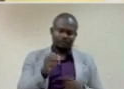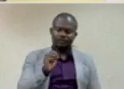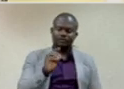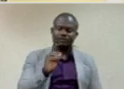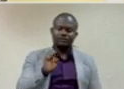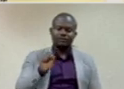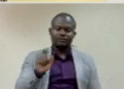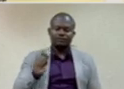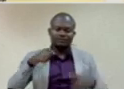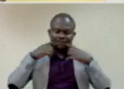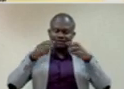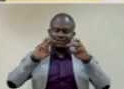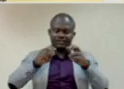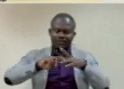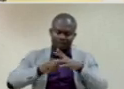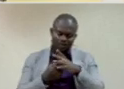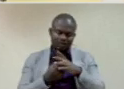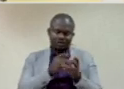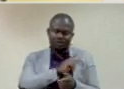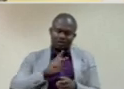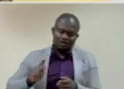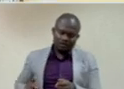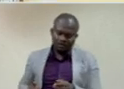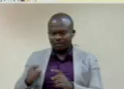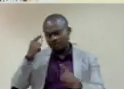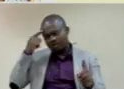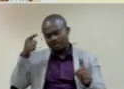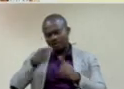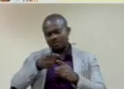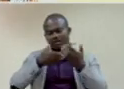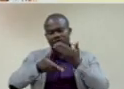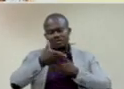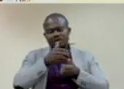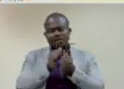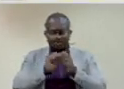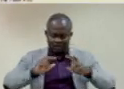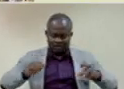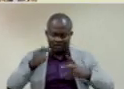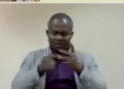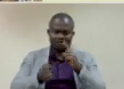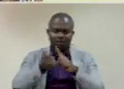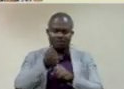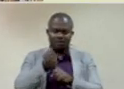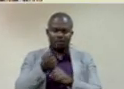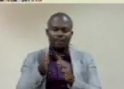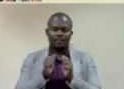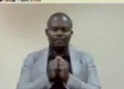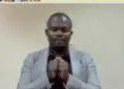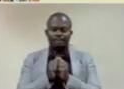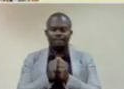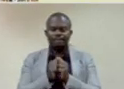Modeste avuga ko umuganura watangizwaga n'umwami ugamije gusabana no gusuzuma ibyagezweho. Umwami niwe